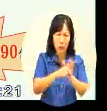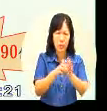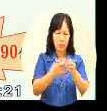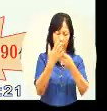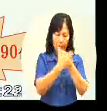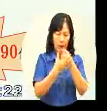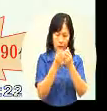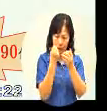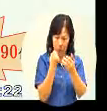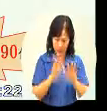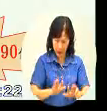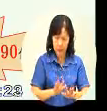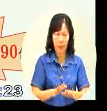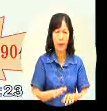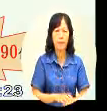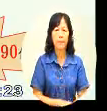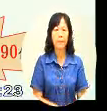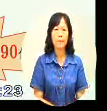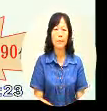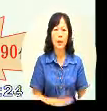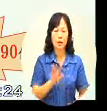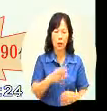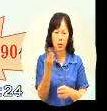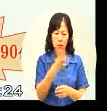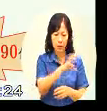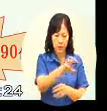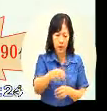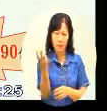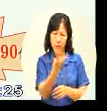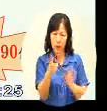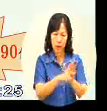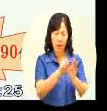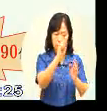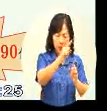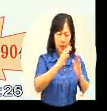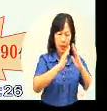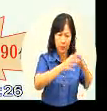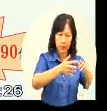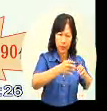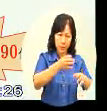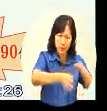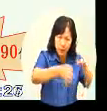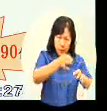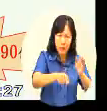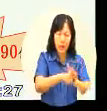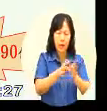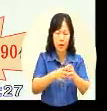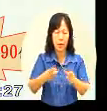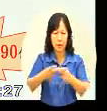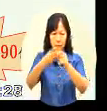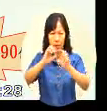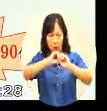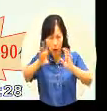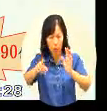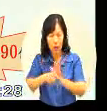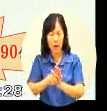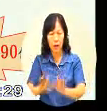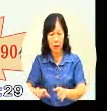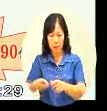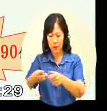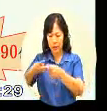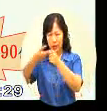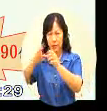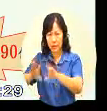现状。什么叫做维持现状呢？有三块土地，一个叫市价，一个公告限值，一个公告地价。公告限值